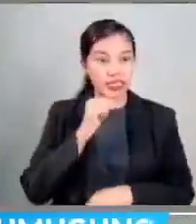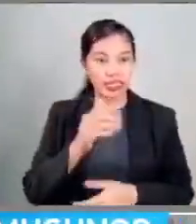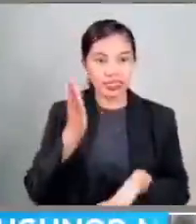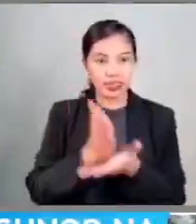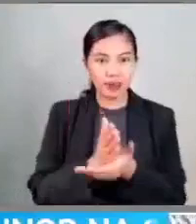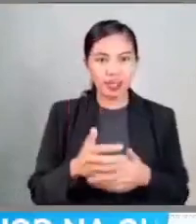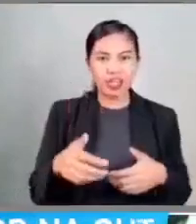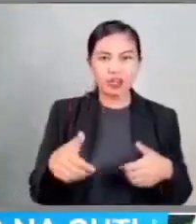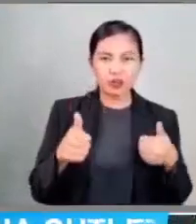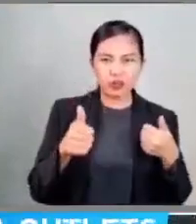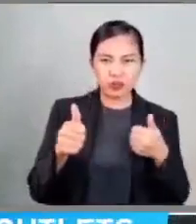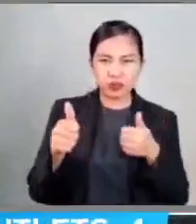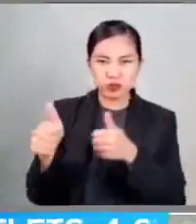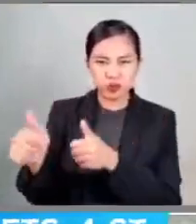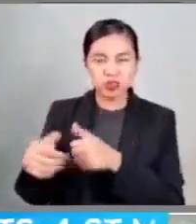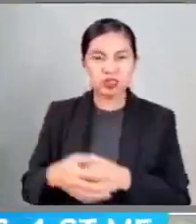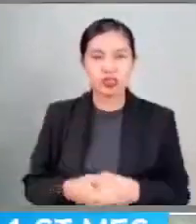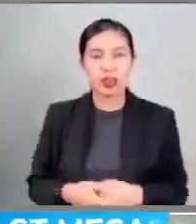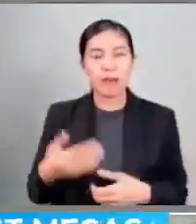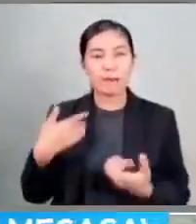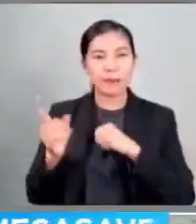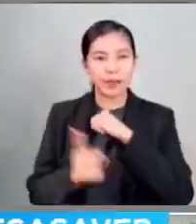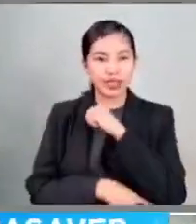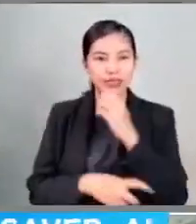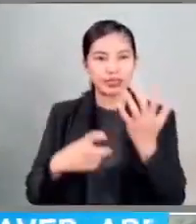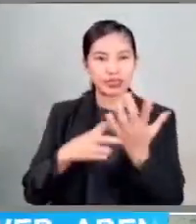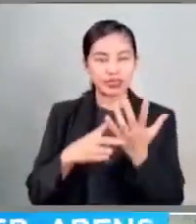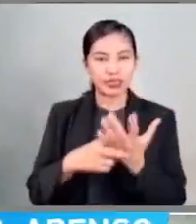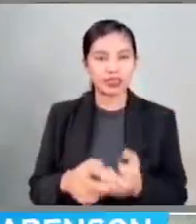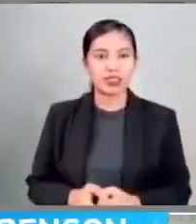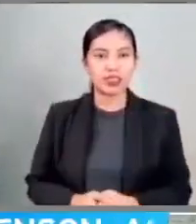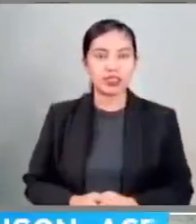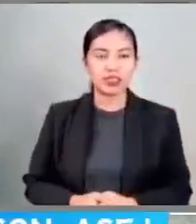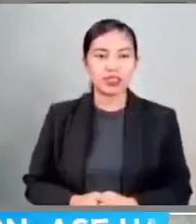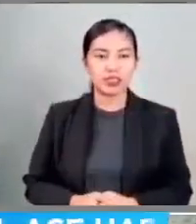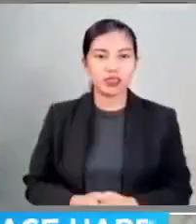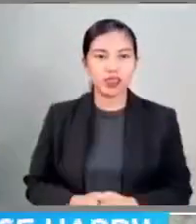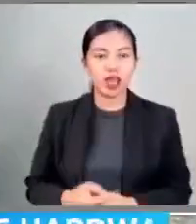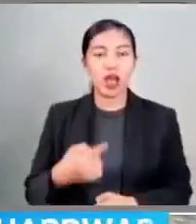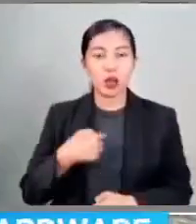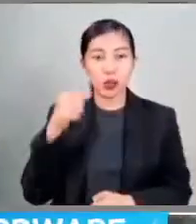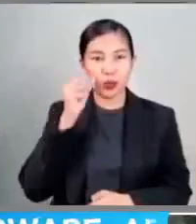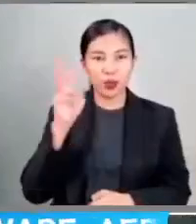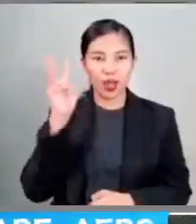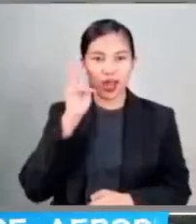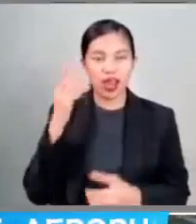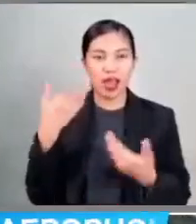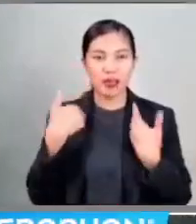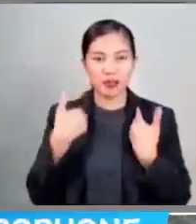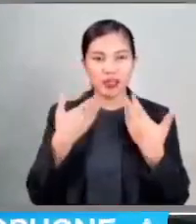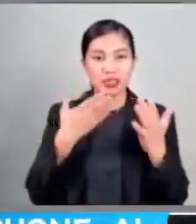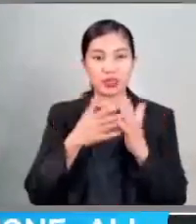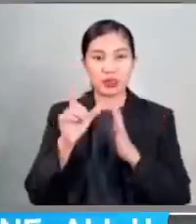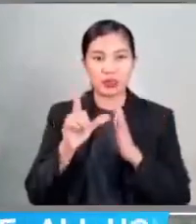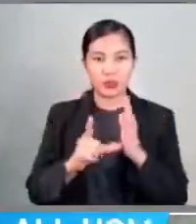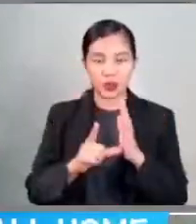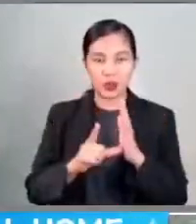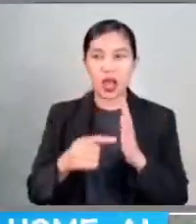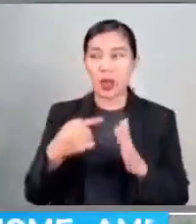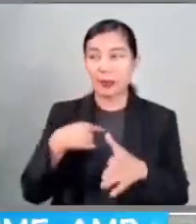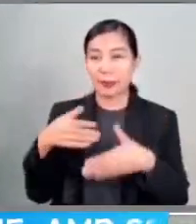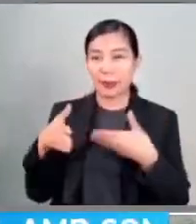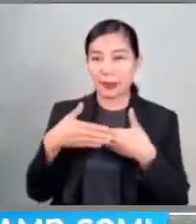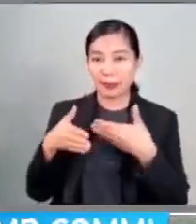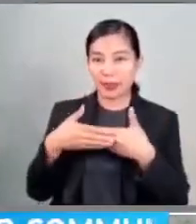Tinikitan siya para sa kanyang violation. Alam ko na kasi sir na may violation ako eh. Tsaka nandyan lang kasi, malapit kumbaga, kaya ko